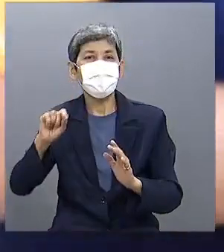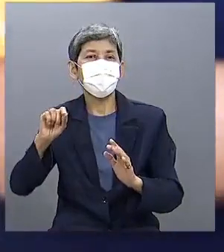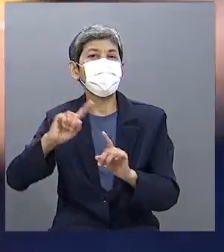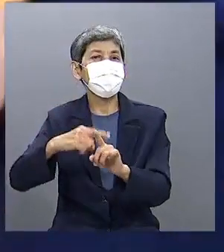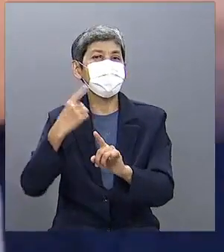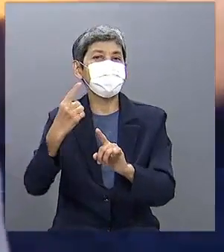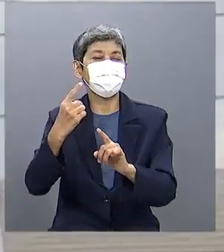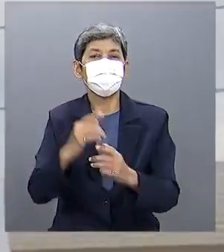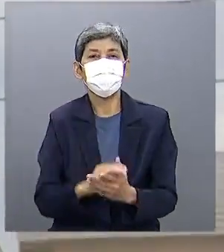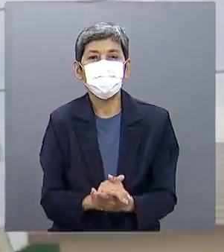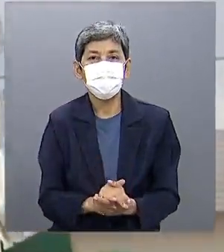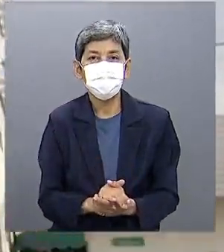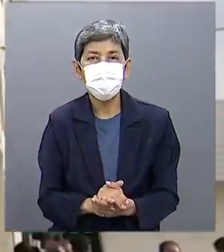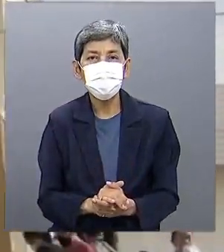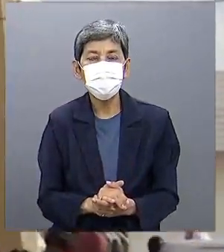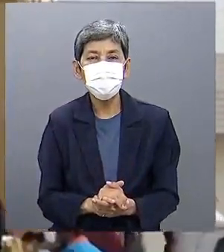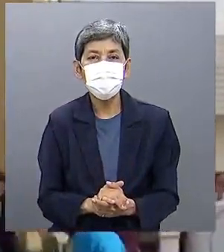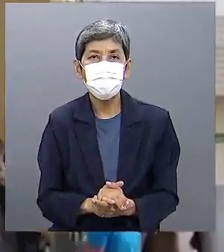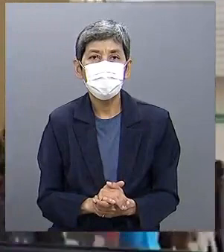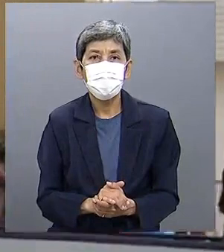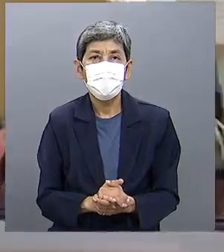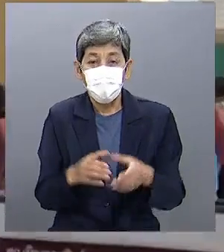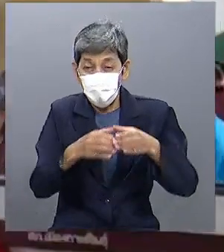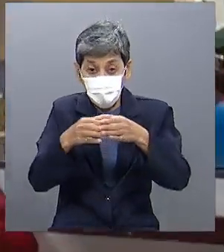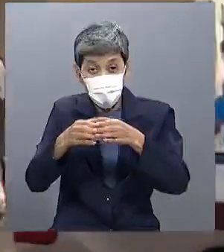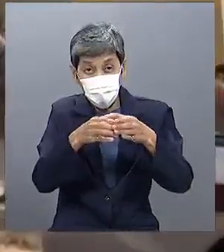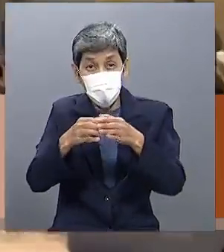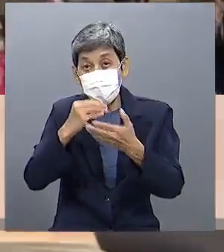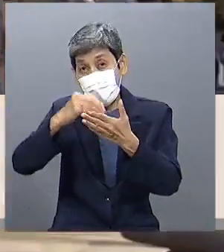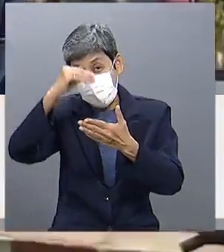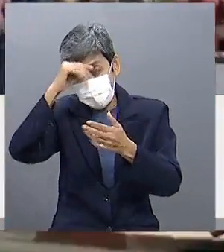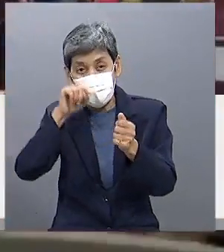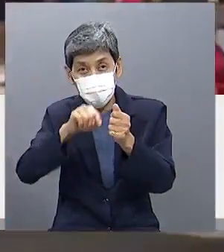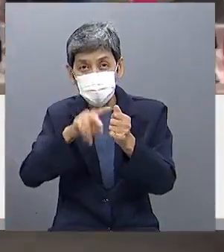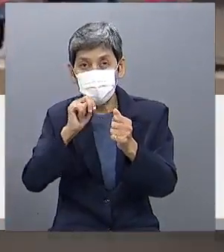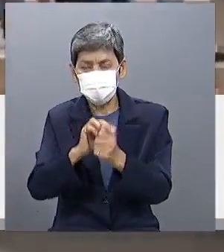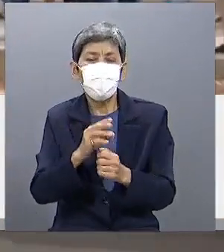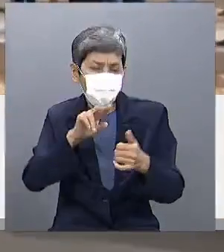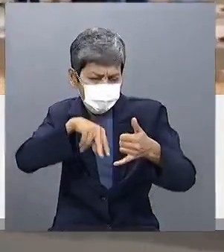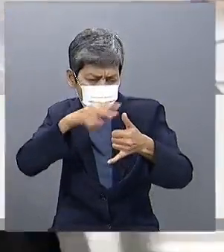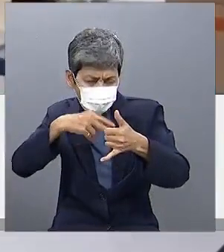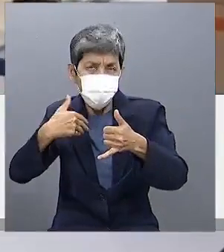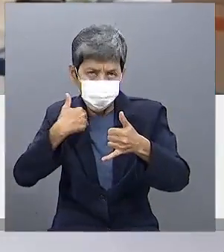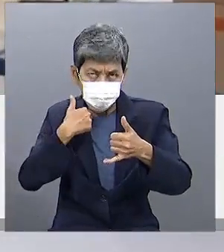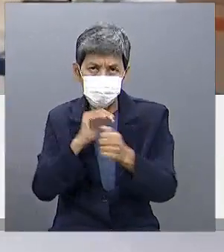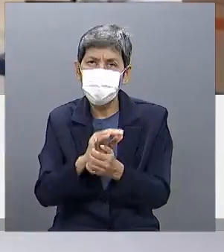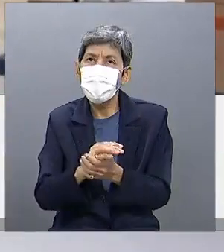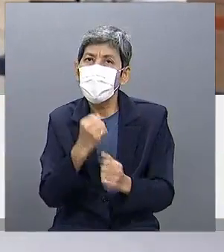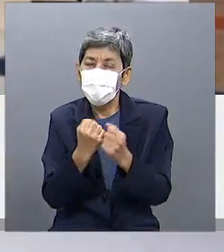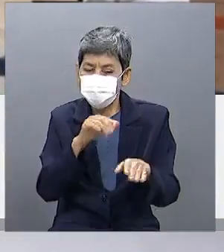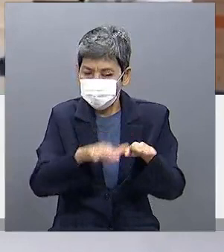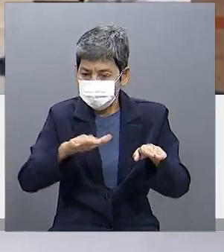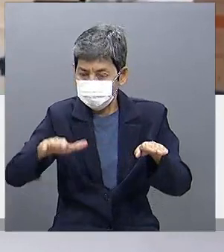ค่ะคะส่วนกลุ่มเสียงในสถานศึกษาอำเภอนามนยังคงตรวจหาเชื้อที่รถเก็บตัวอย่างชีวนิรภัย